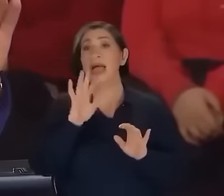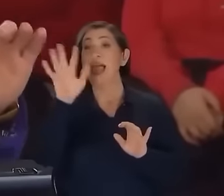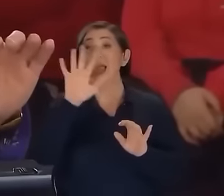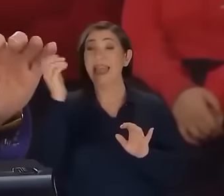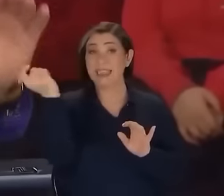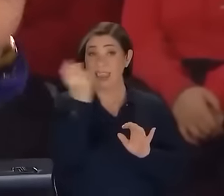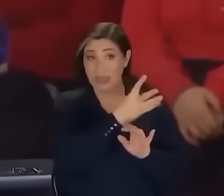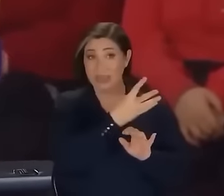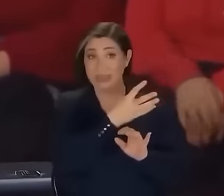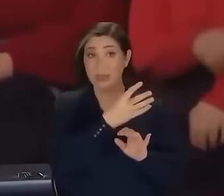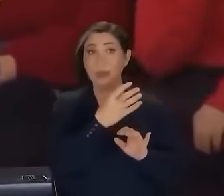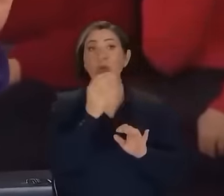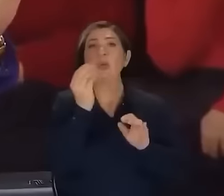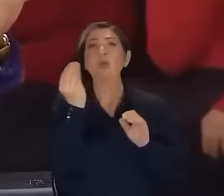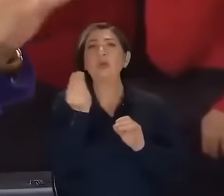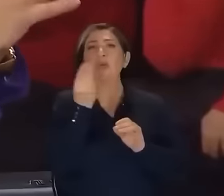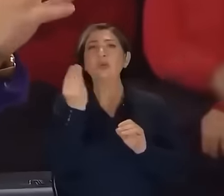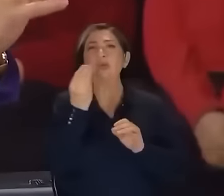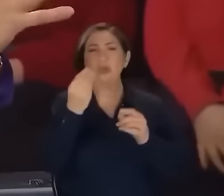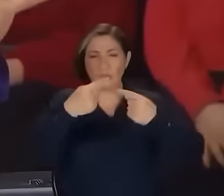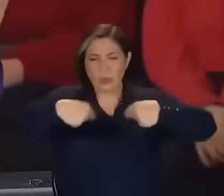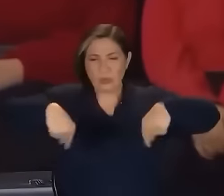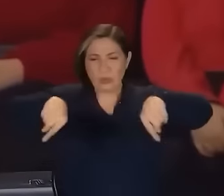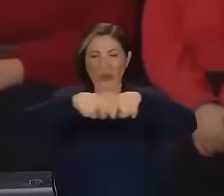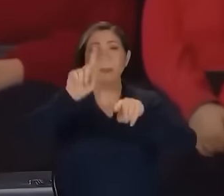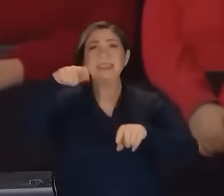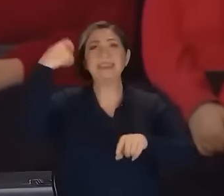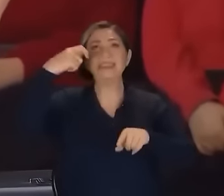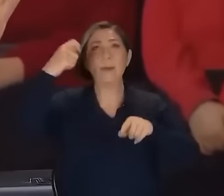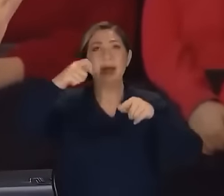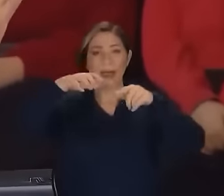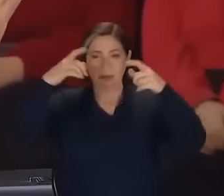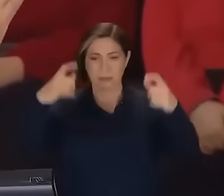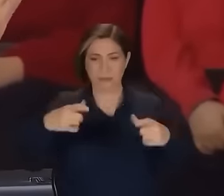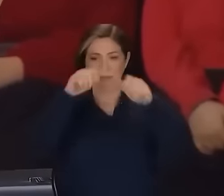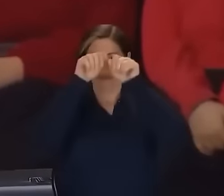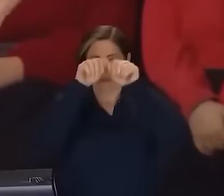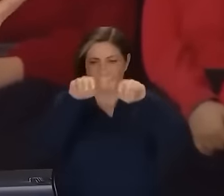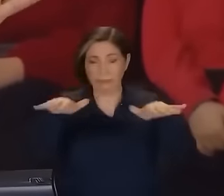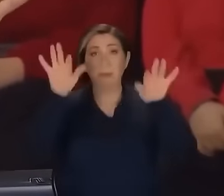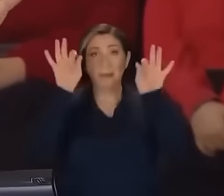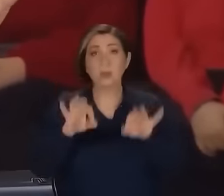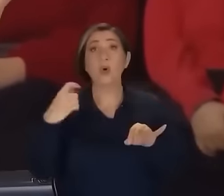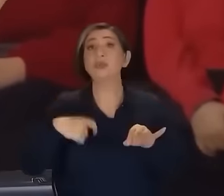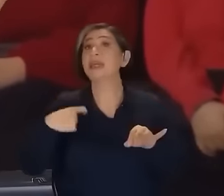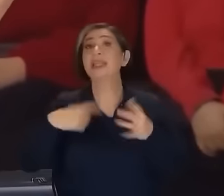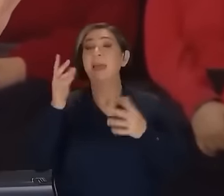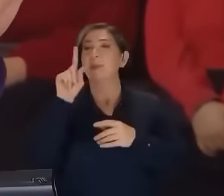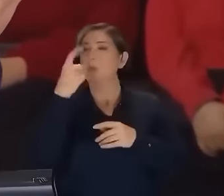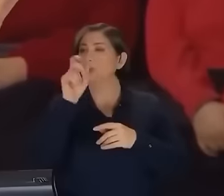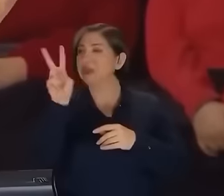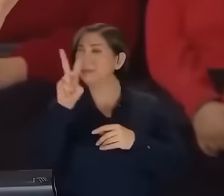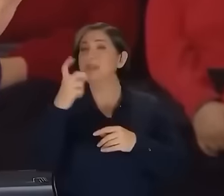50 kişilik küçük stüdyo tarzı bir sinema salonunda vizyona giriyor. Özelliği şu, 20'lerin